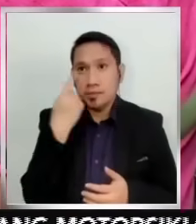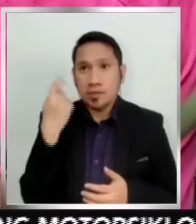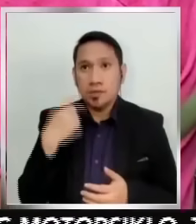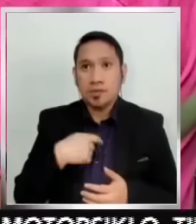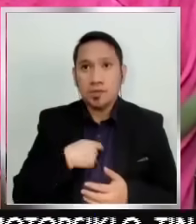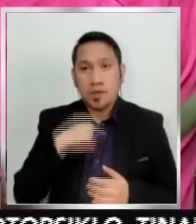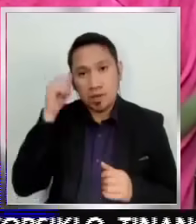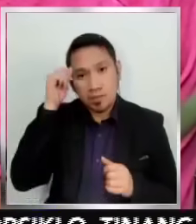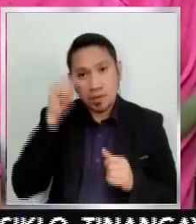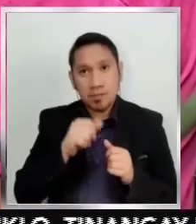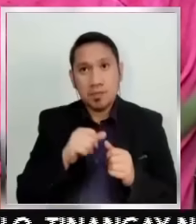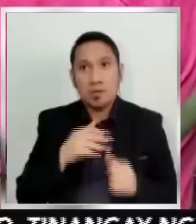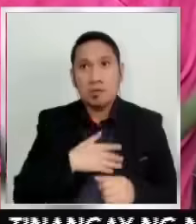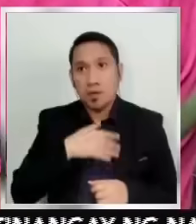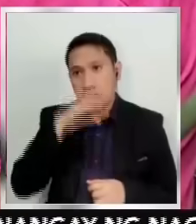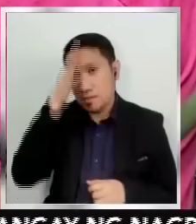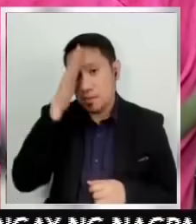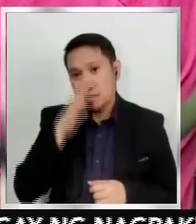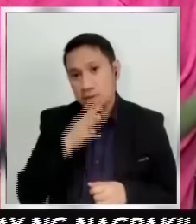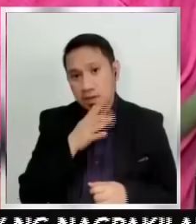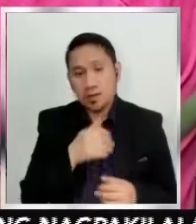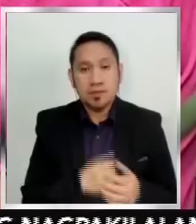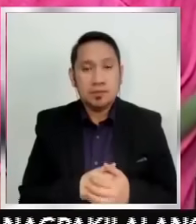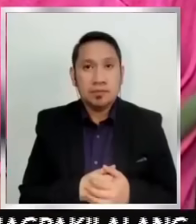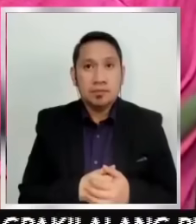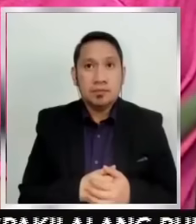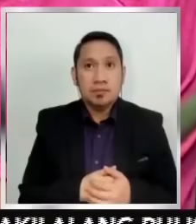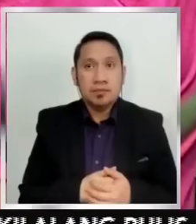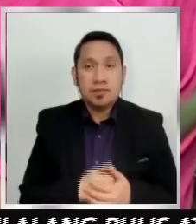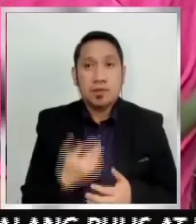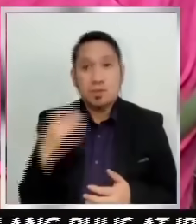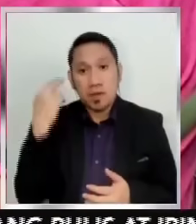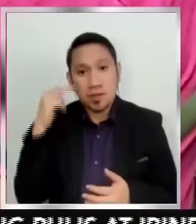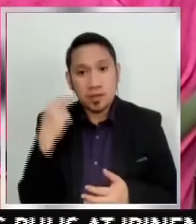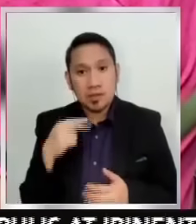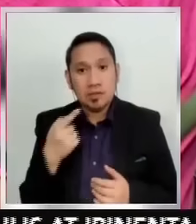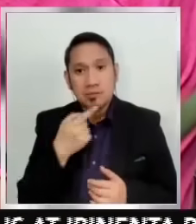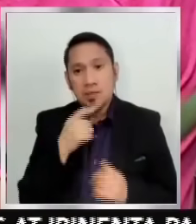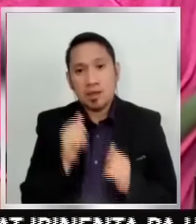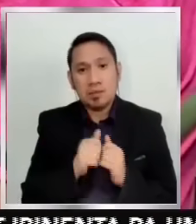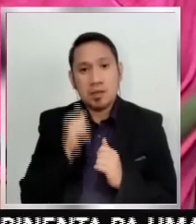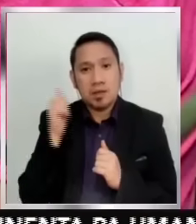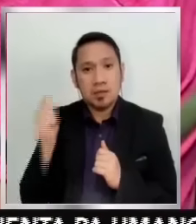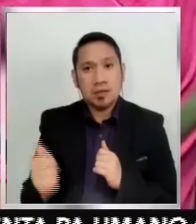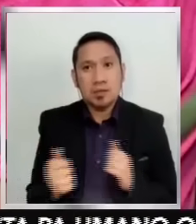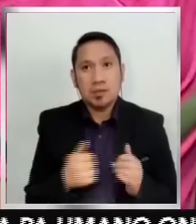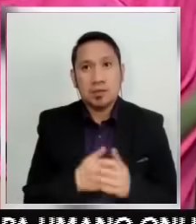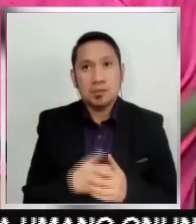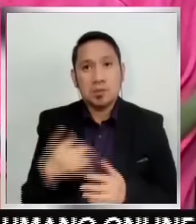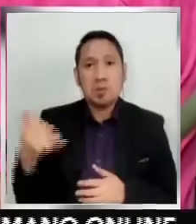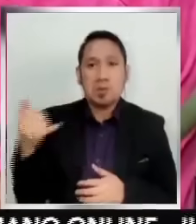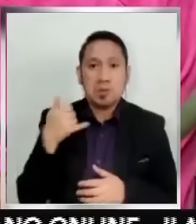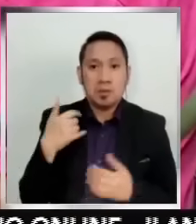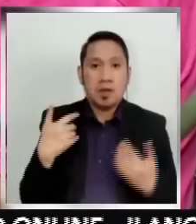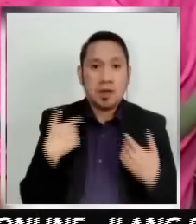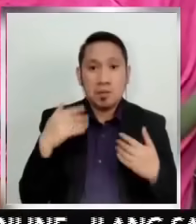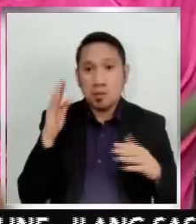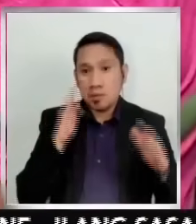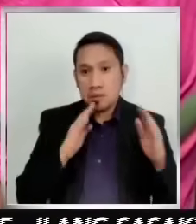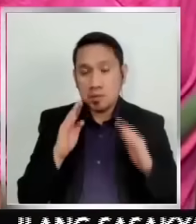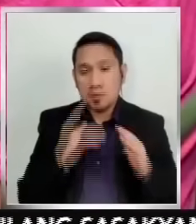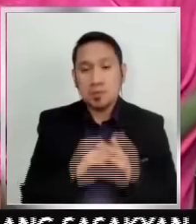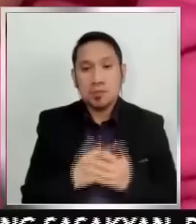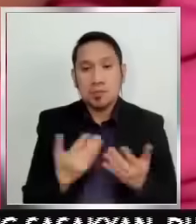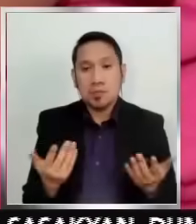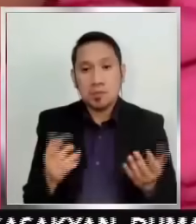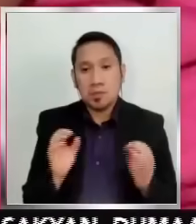ko, ang pamangkin ko. Kasi yung mga pamangkin ko malayo, kunya natatawag sila, may problema. Sabi ko, wala naman.